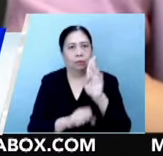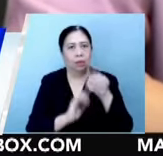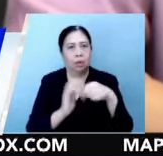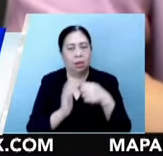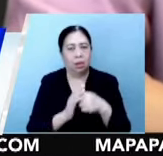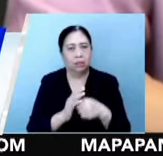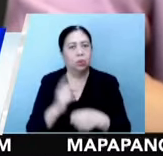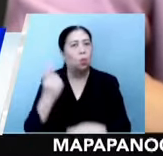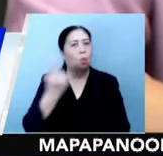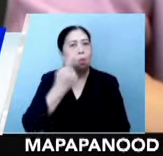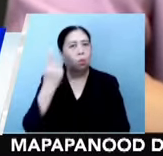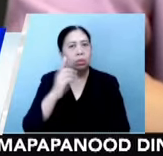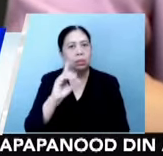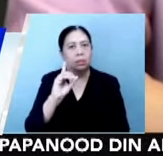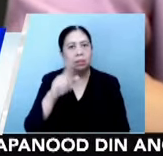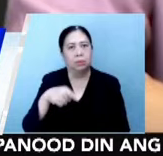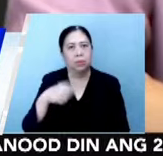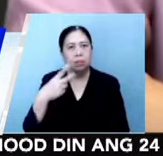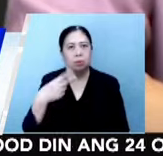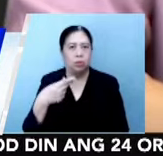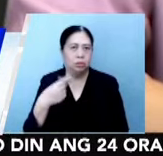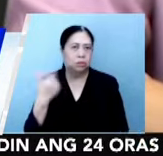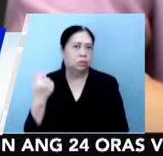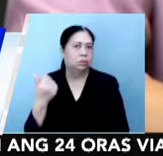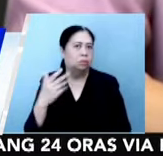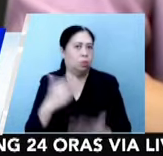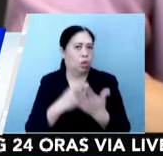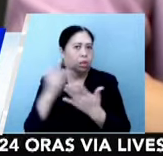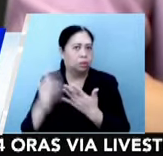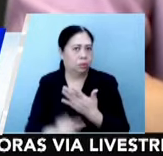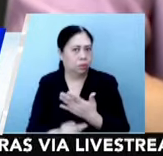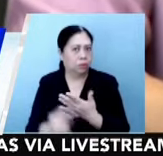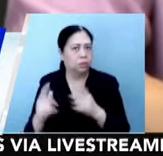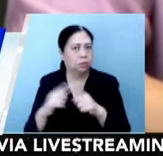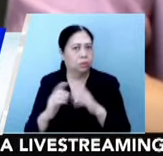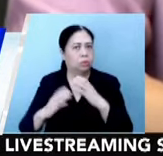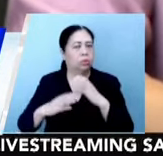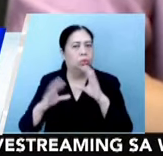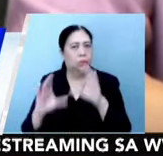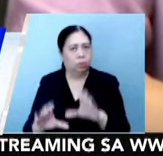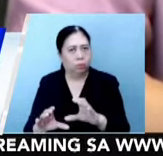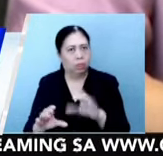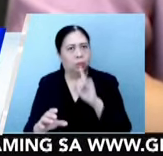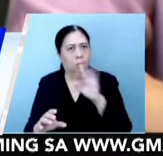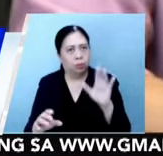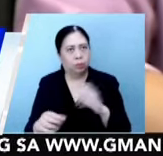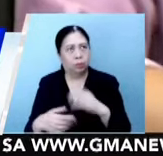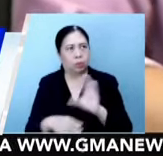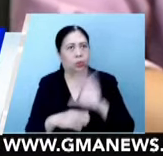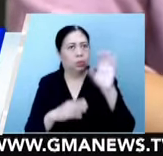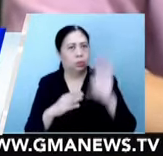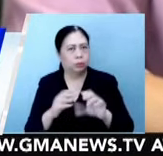DPWH projects lamang po na kanila naman po kinukomit na tatapusin at